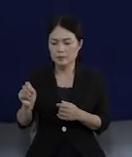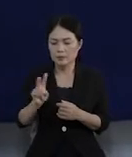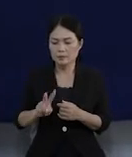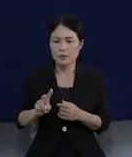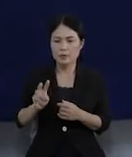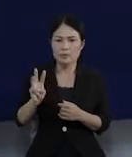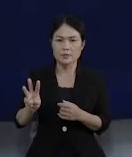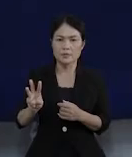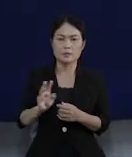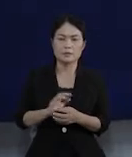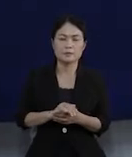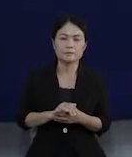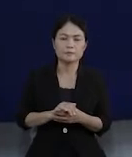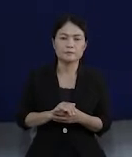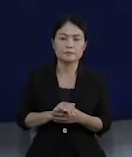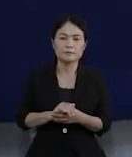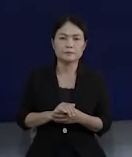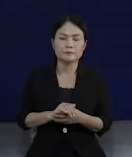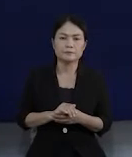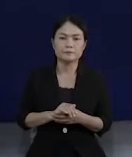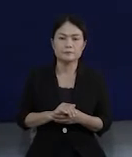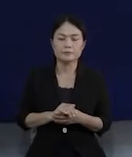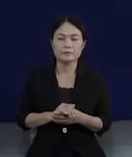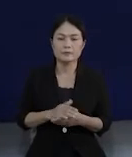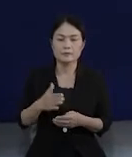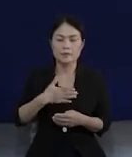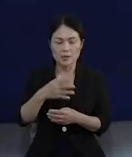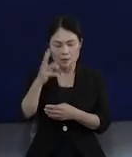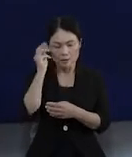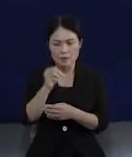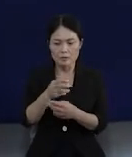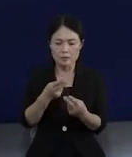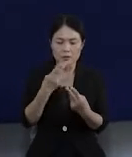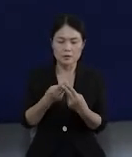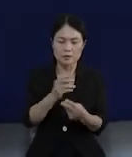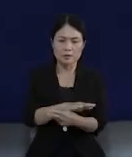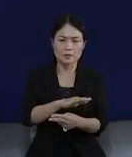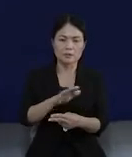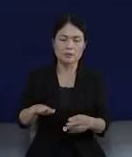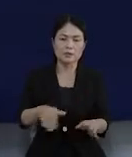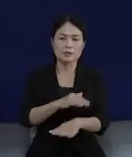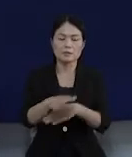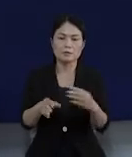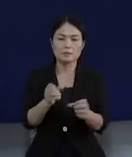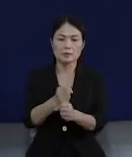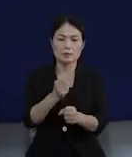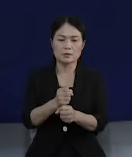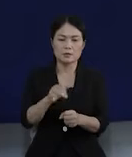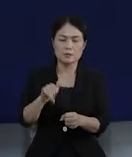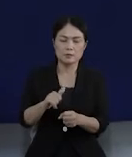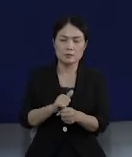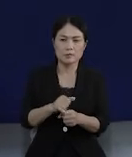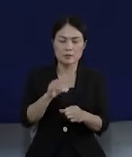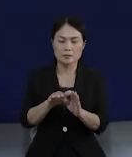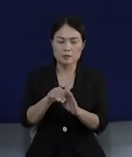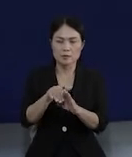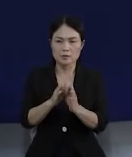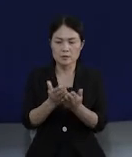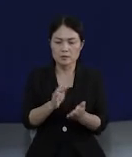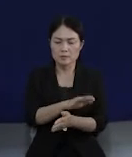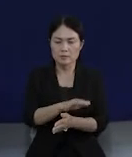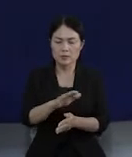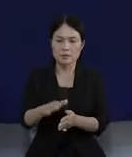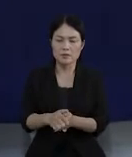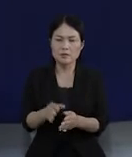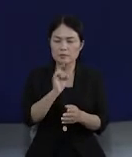một phây bầy. Chẳng nhạc rưu sông khâm tha chầm lòi rồi bỏ con tiếng ọc nia tại bàn phơ nâu nông sư phơ rồi bỏ